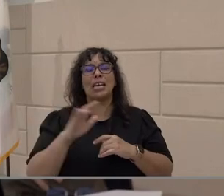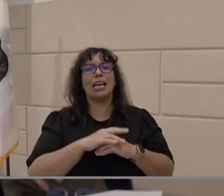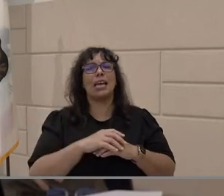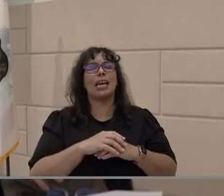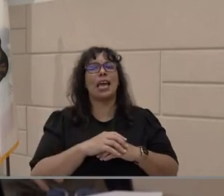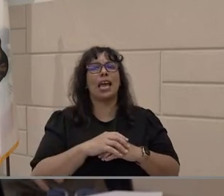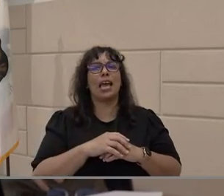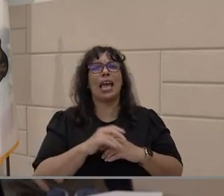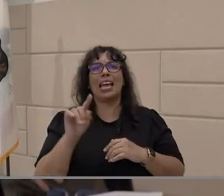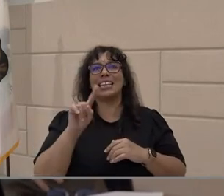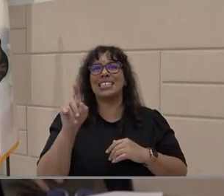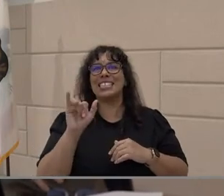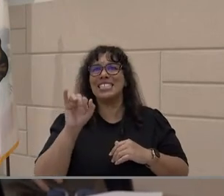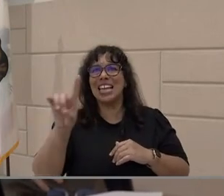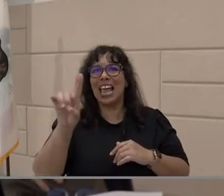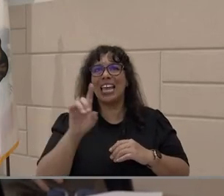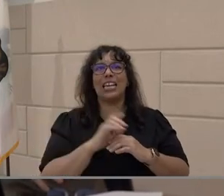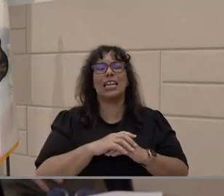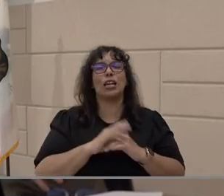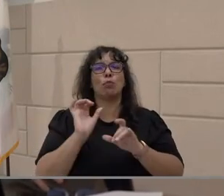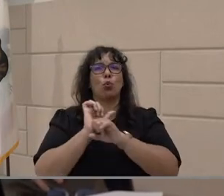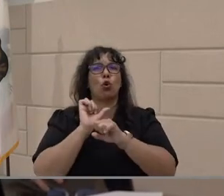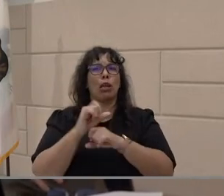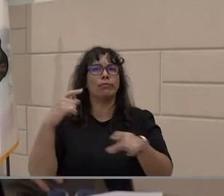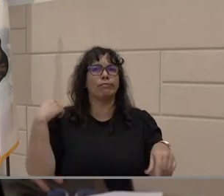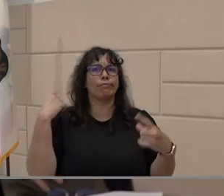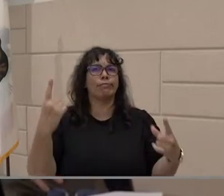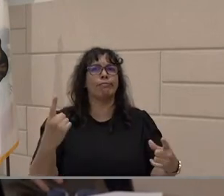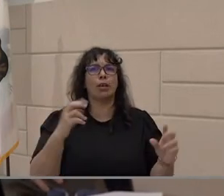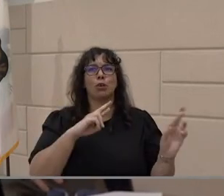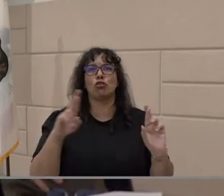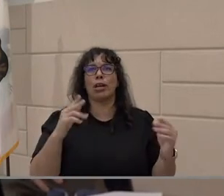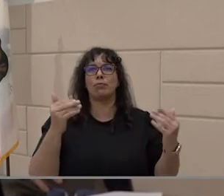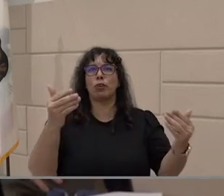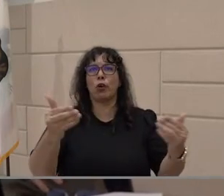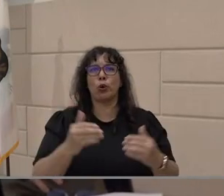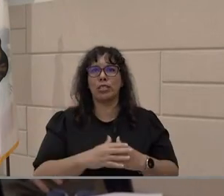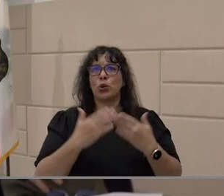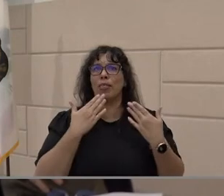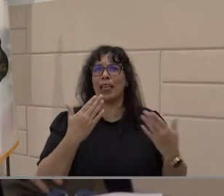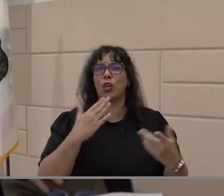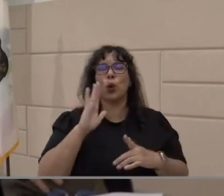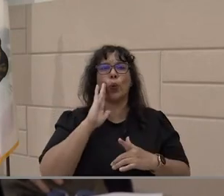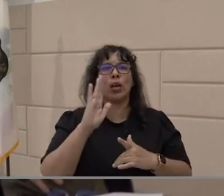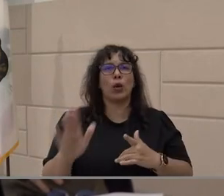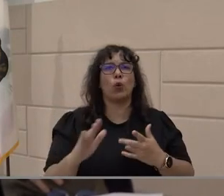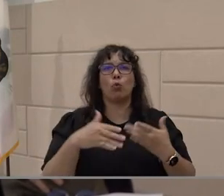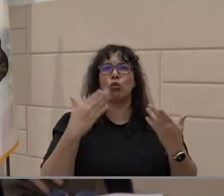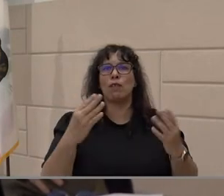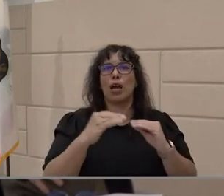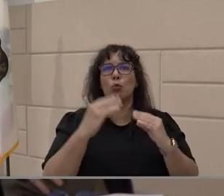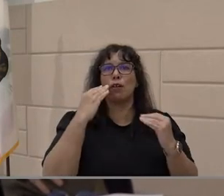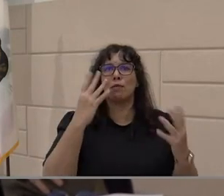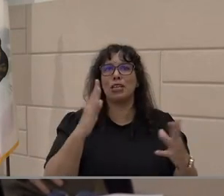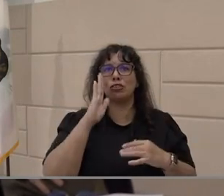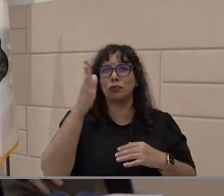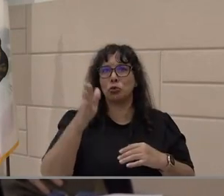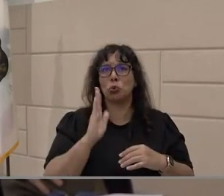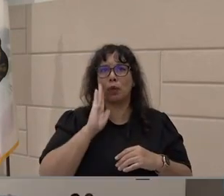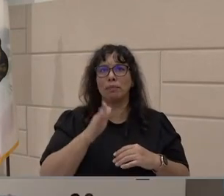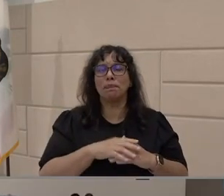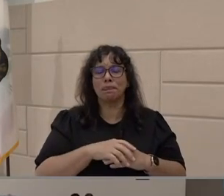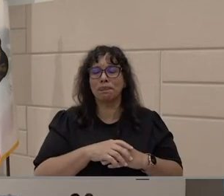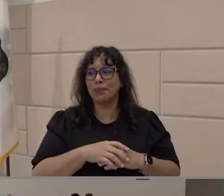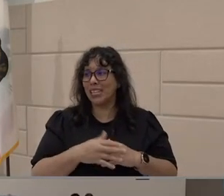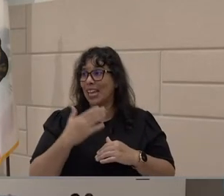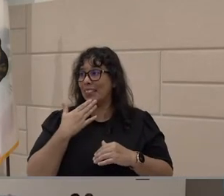នឹងកើតបុគ្គលិកធ្វើការនេះដើម្បីទទួលខុសត្រូវខាងផ្នែកបុគ្គលិកមិនមែនជាគ្រូនិងអ្ន